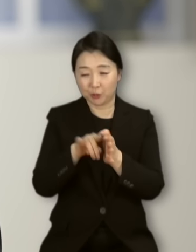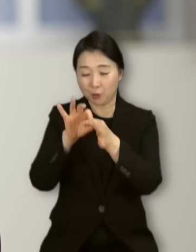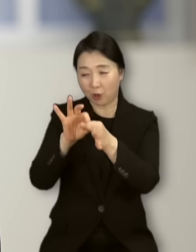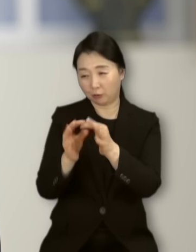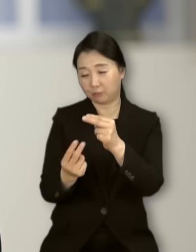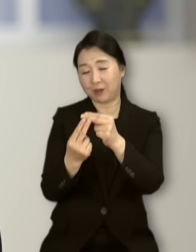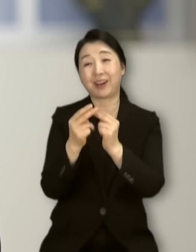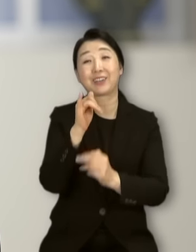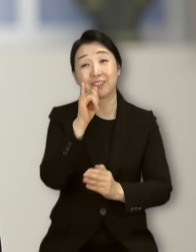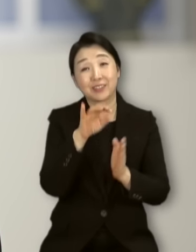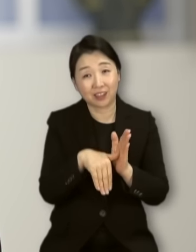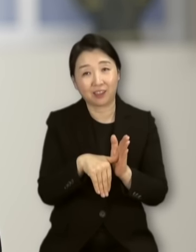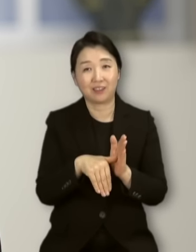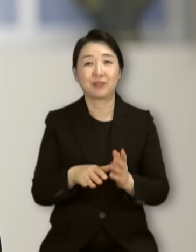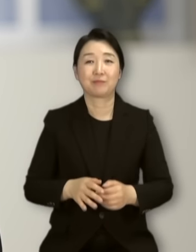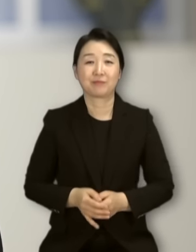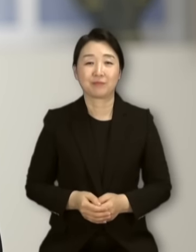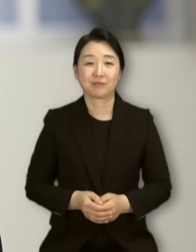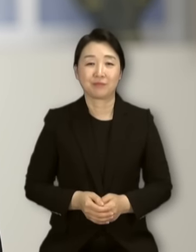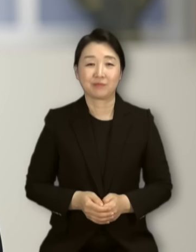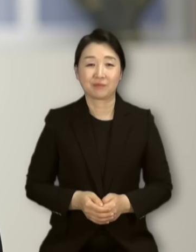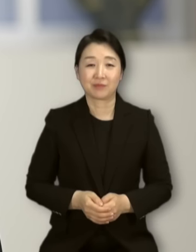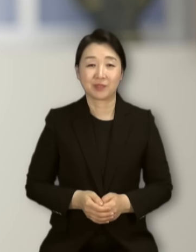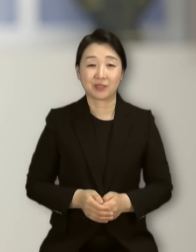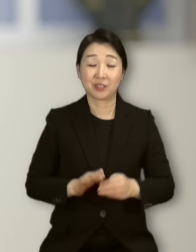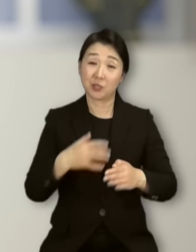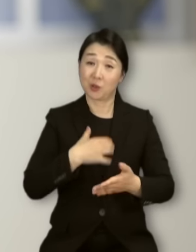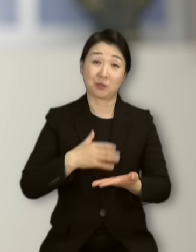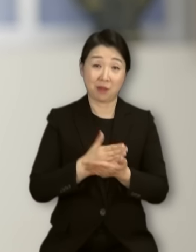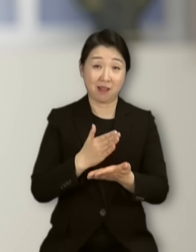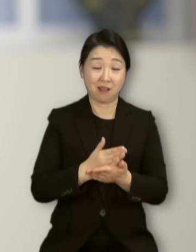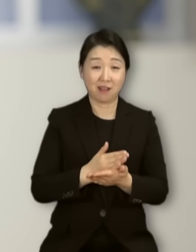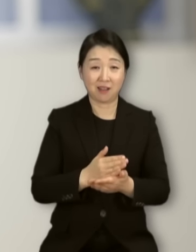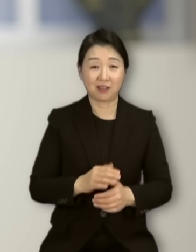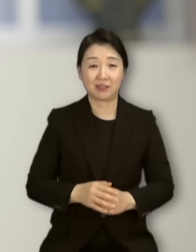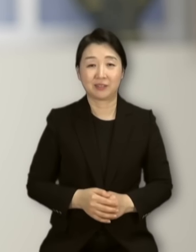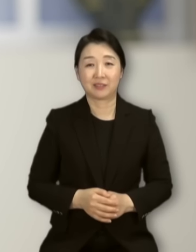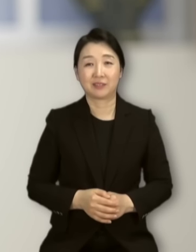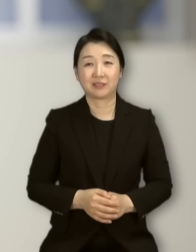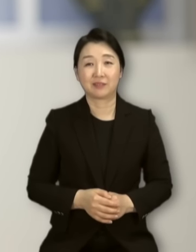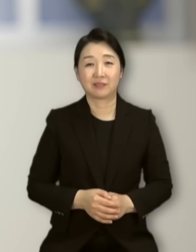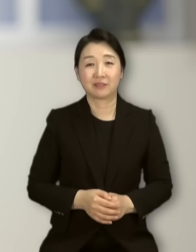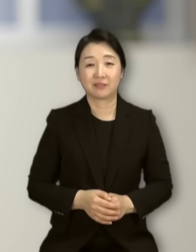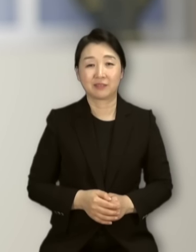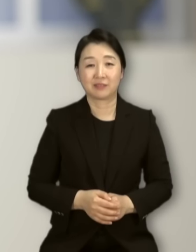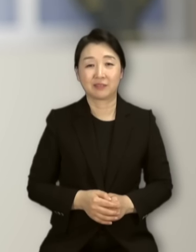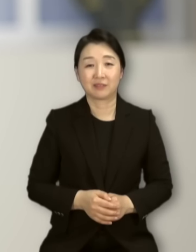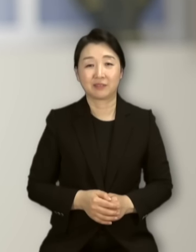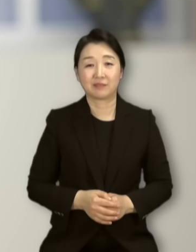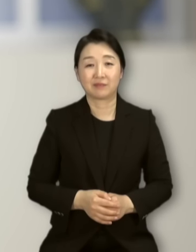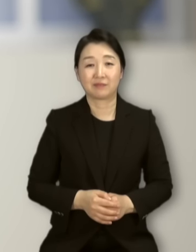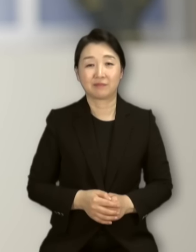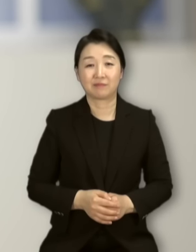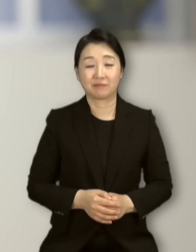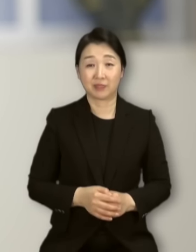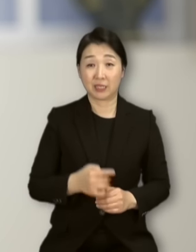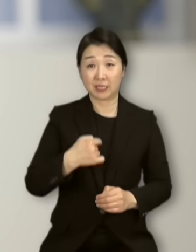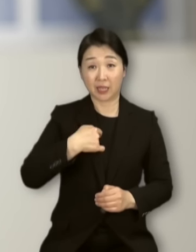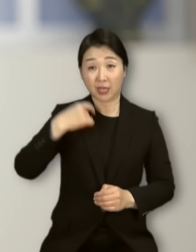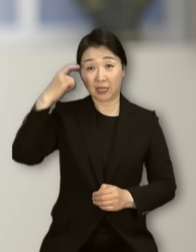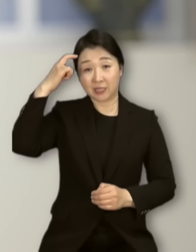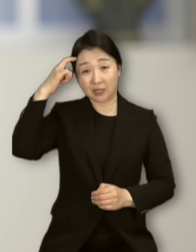네네 저가 생각하기에는 정말 독보적인 캐릭터이기도 워낙 잘하시고 이런